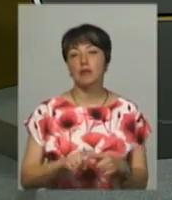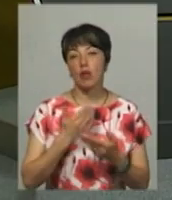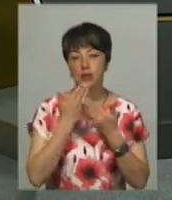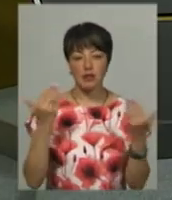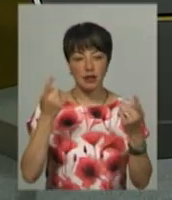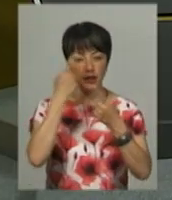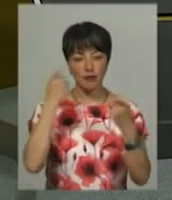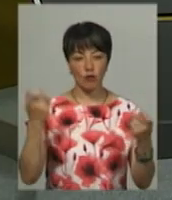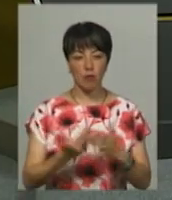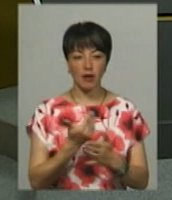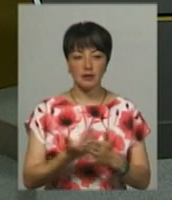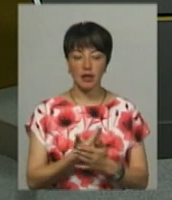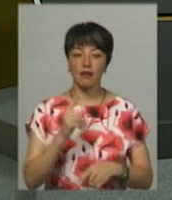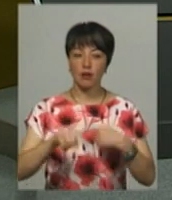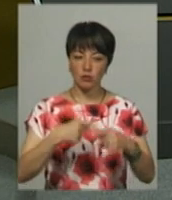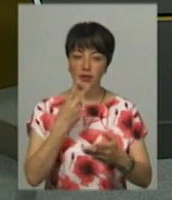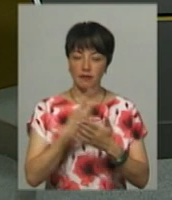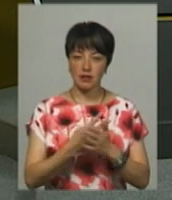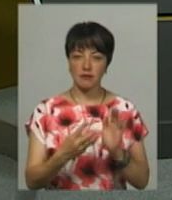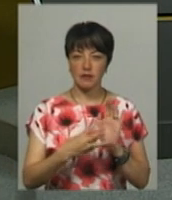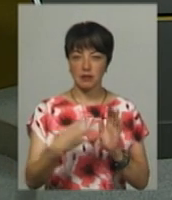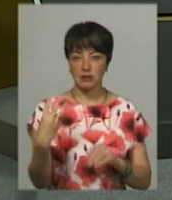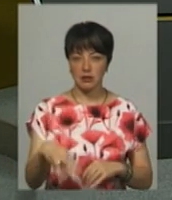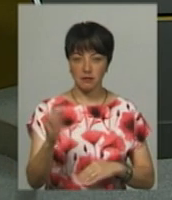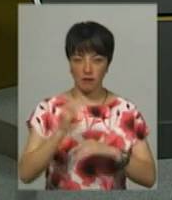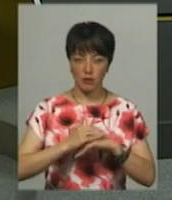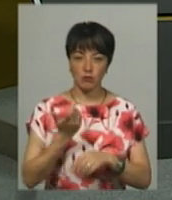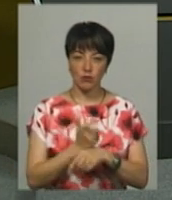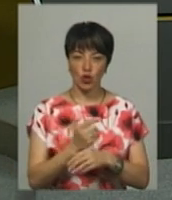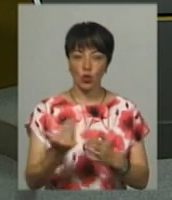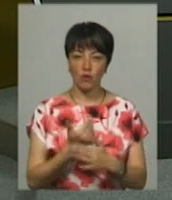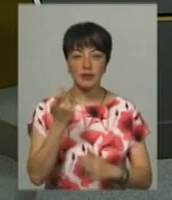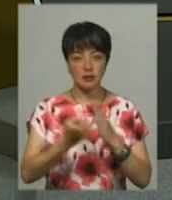остання інформація цього випуску. Наступний дивіться о 20:30.